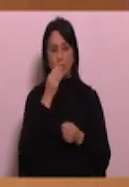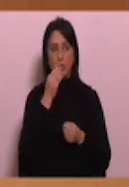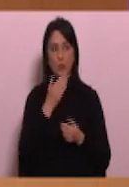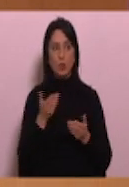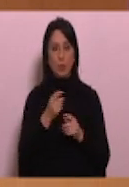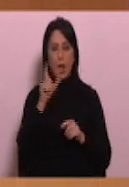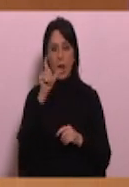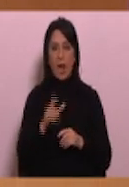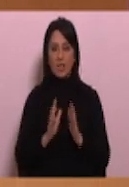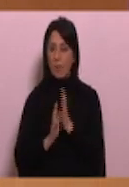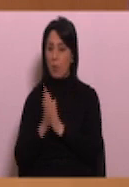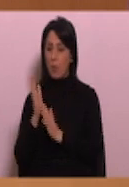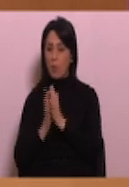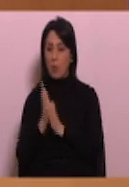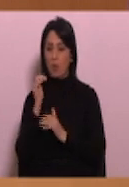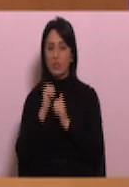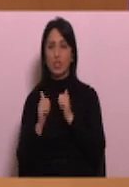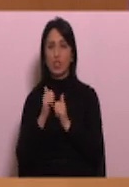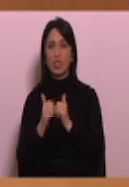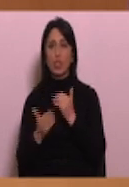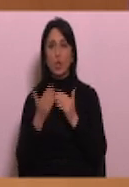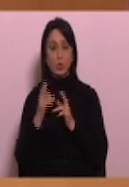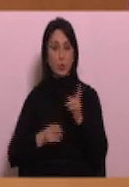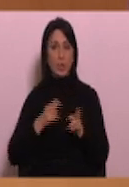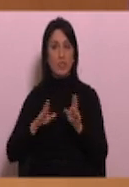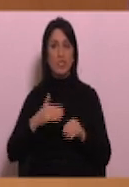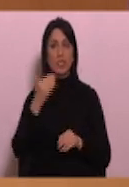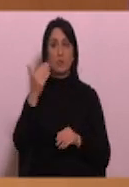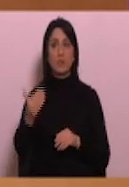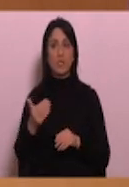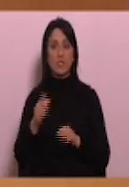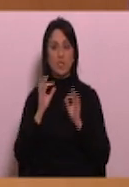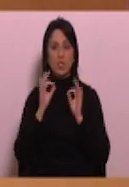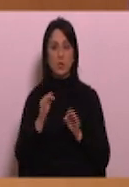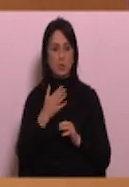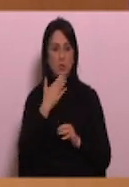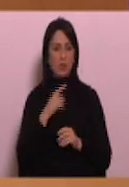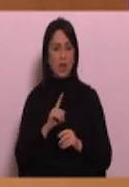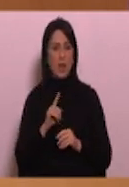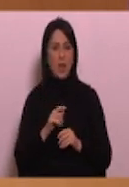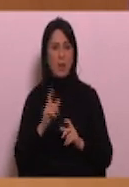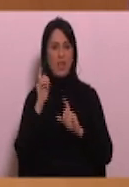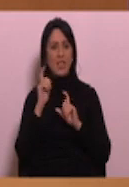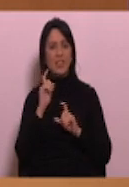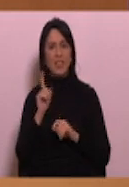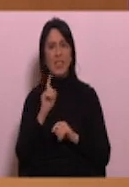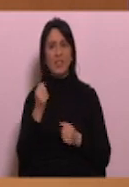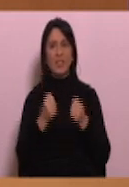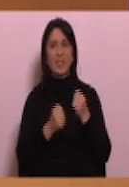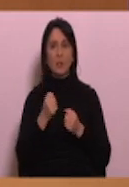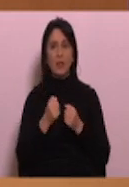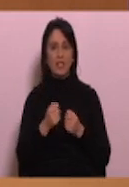რომელიც ადამიანს მოყავს ხშირად, თუ რკინიგზა არ არის, მისთვის რენტაბელურიც კი არ არის, რომ რაიმე სატვირთო ან რაღაცა